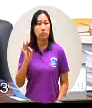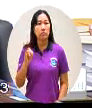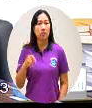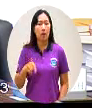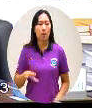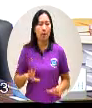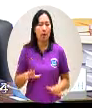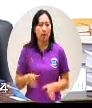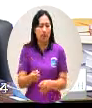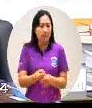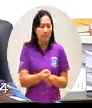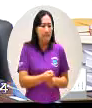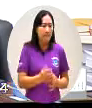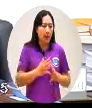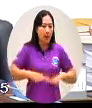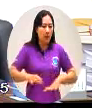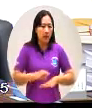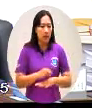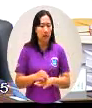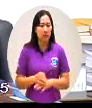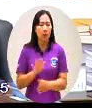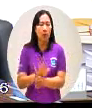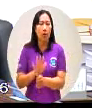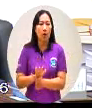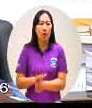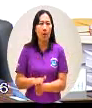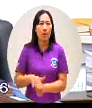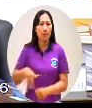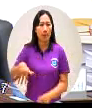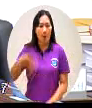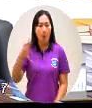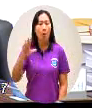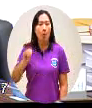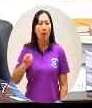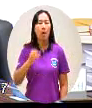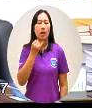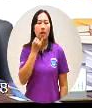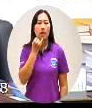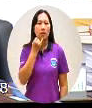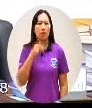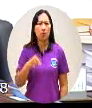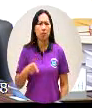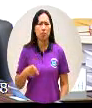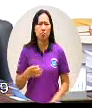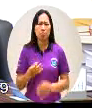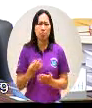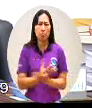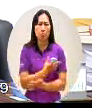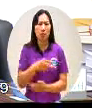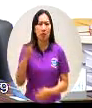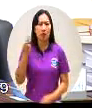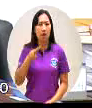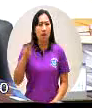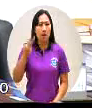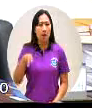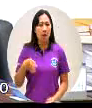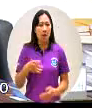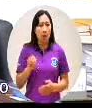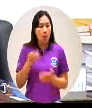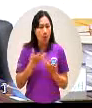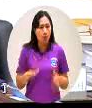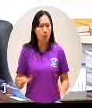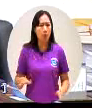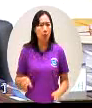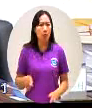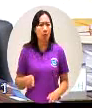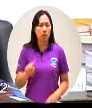基金来到处500万，咱的不足款市场还阁不足2470万这个真侪原因啦，这